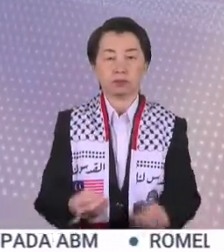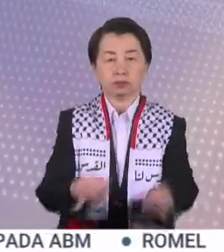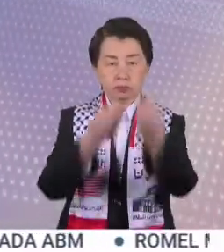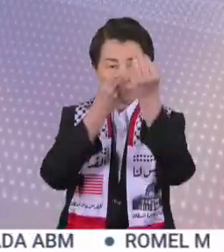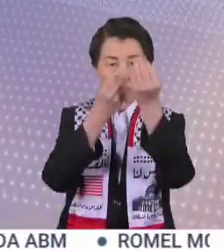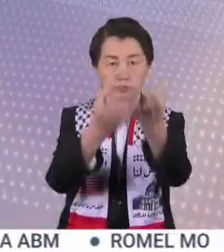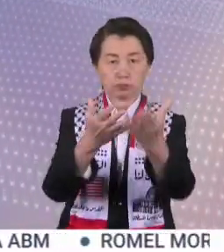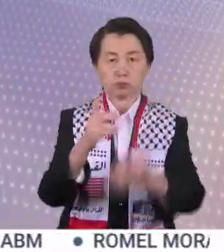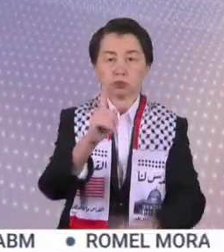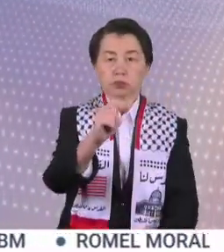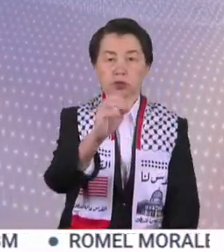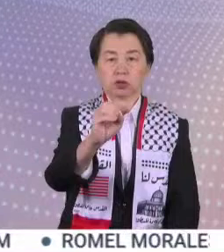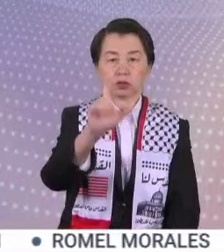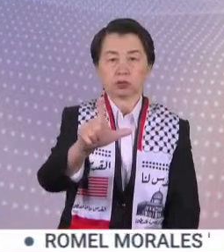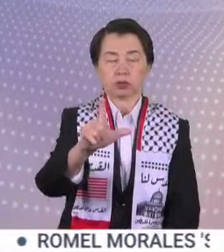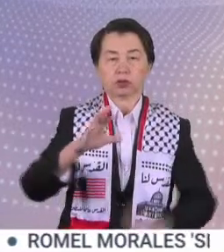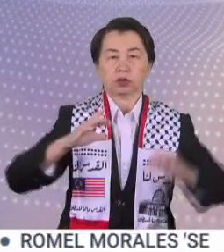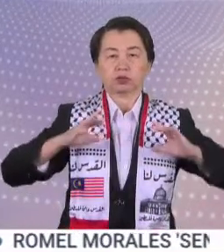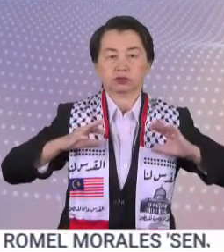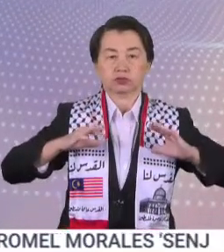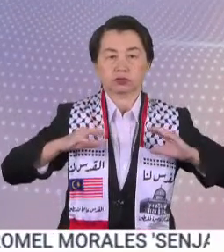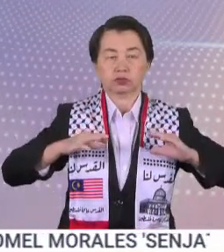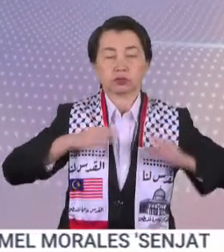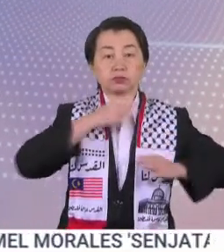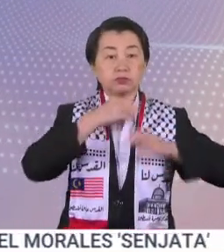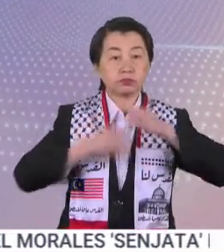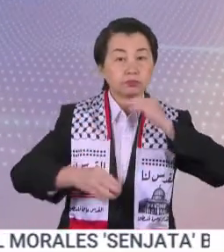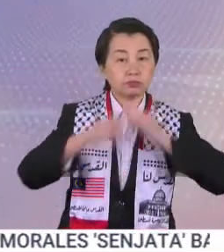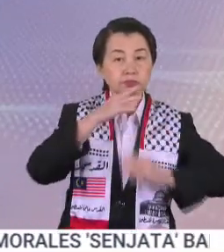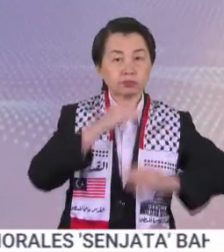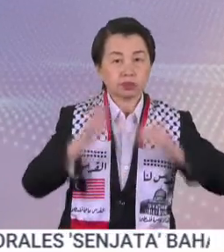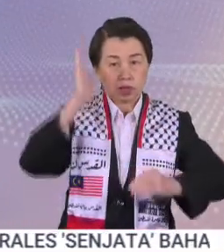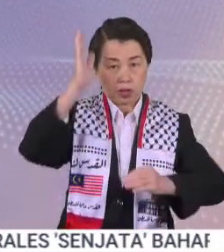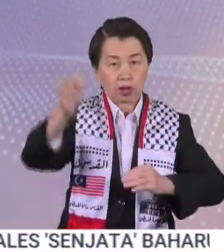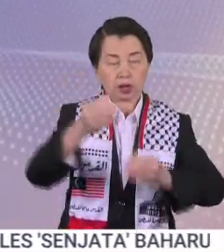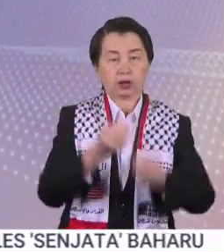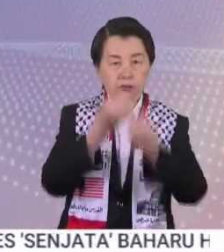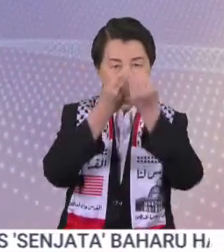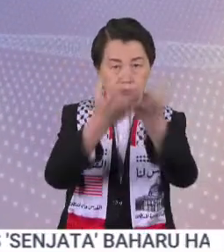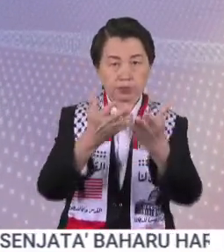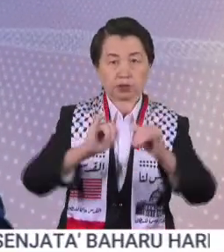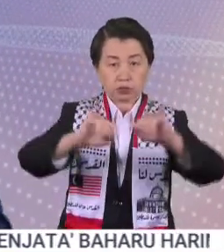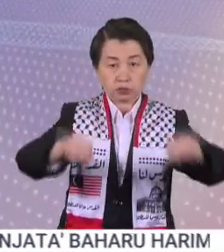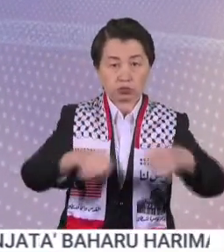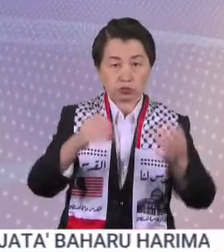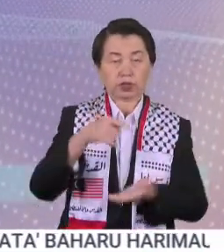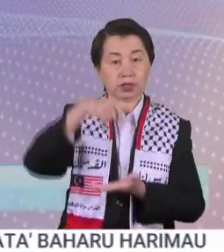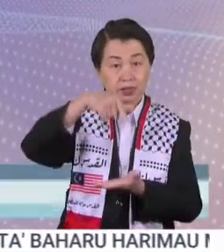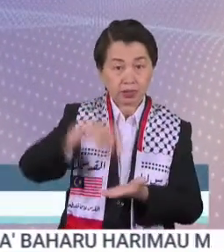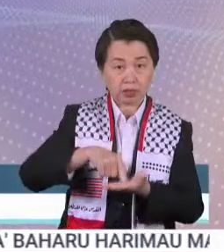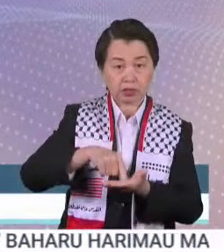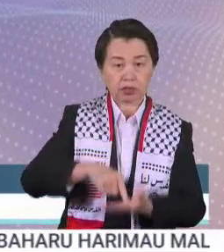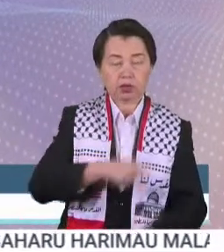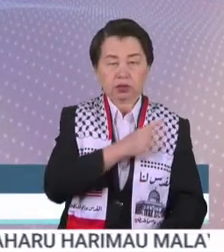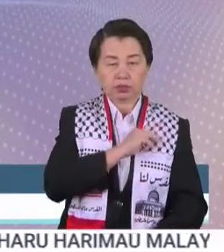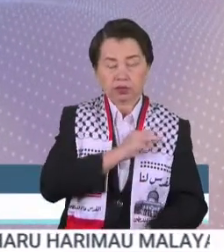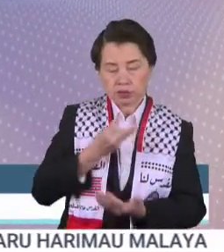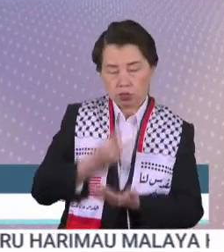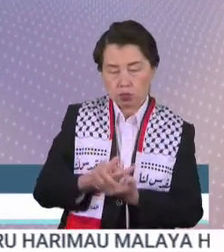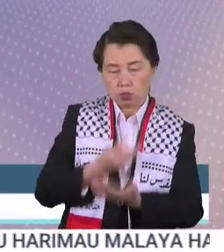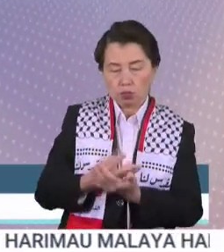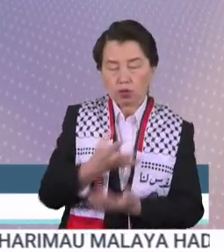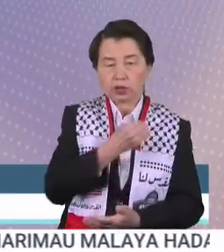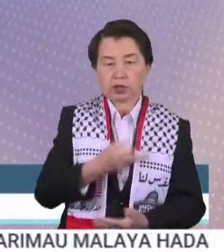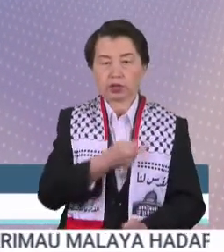Pengumuman berkaitan tol sempena cuti perayaan Krismas dijangka dibuat Jumaat ini. Kerajaan melalui Kementerian Kewangan